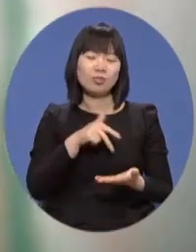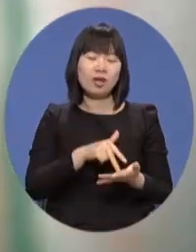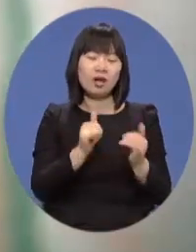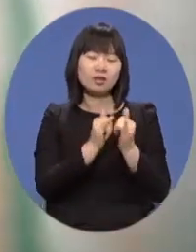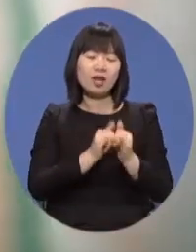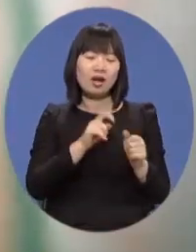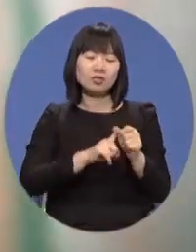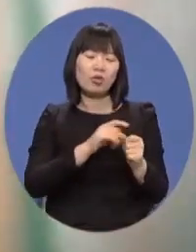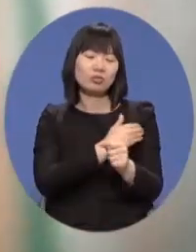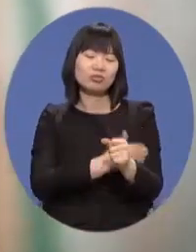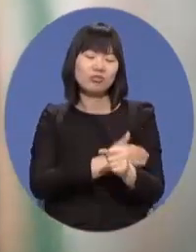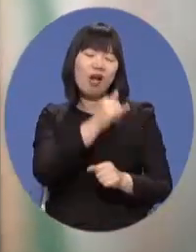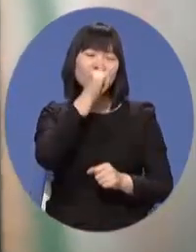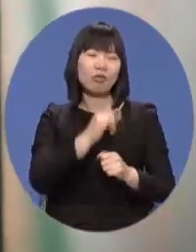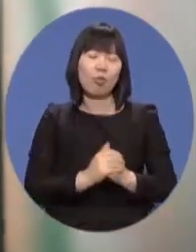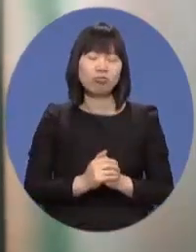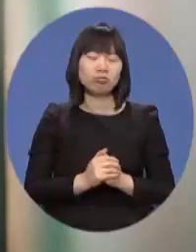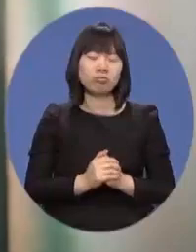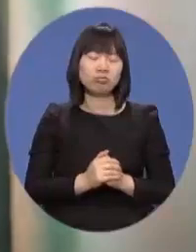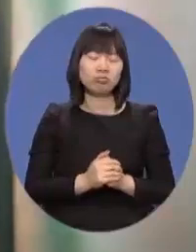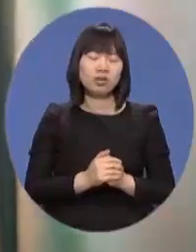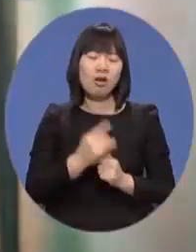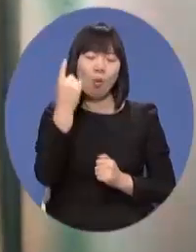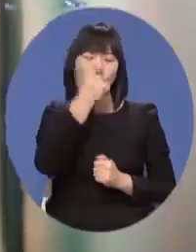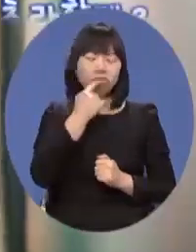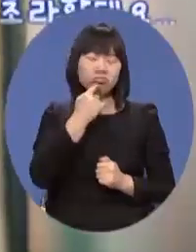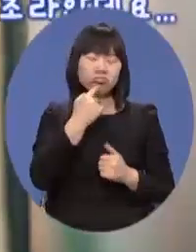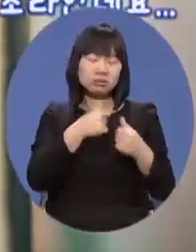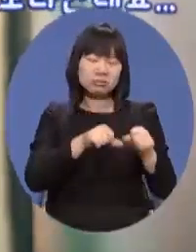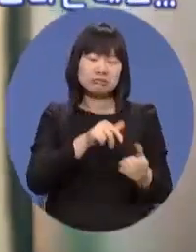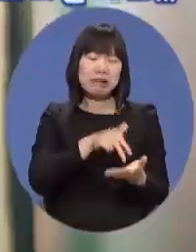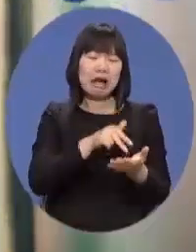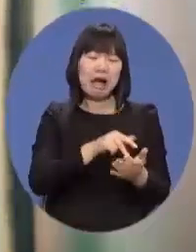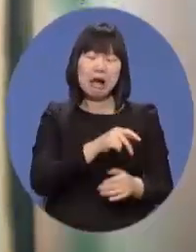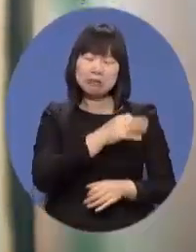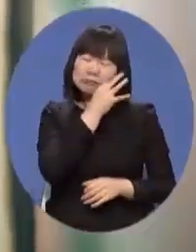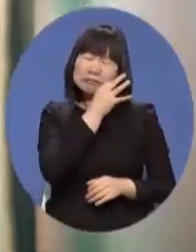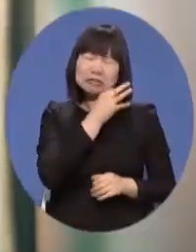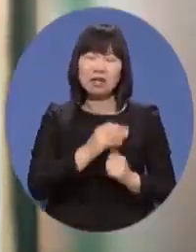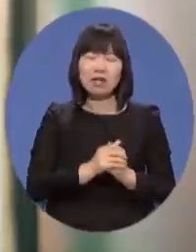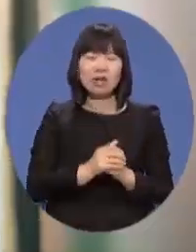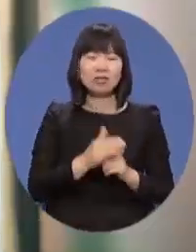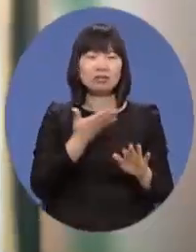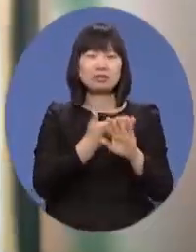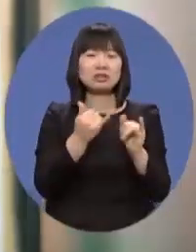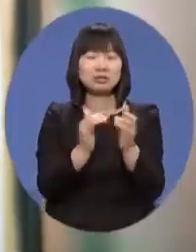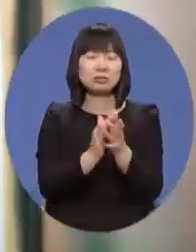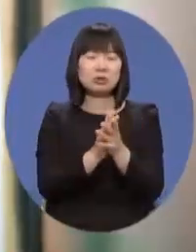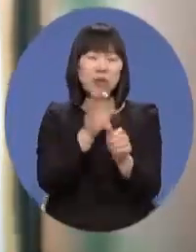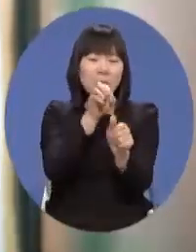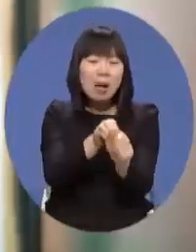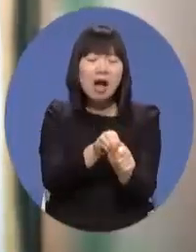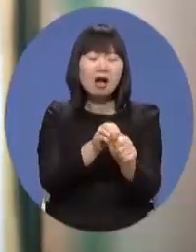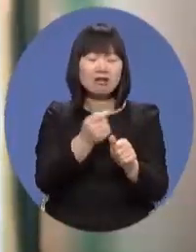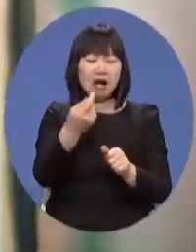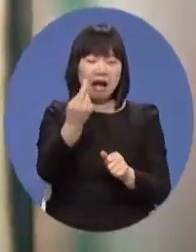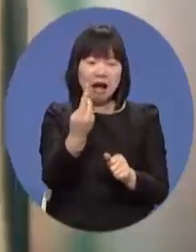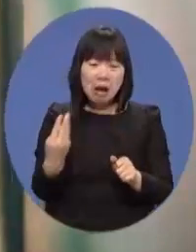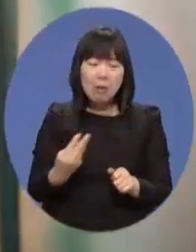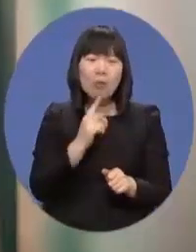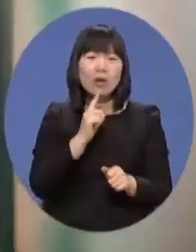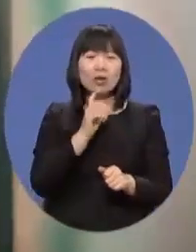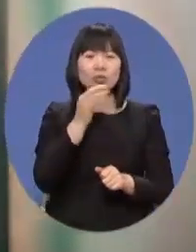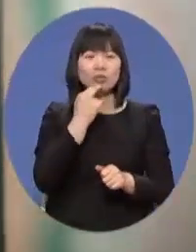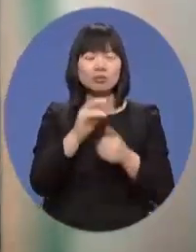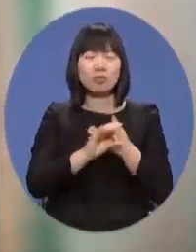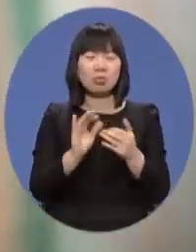사회적 지위가 있고 체면이 있어요. 얻어먹는 것도 하루 이틀이지. 돈